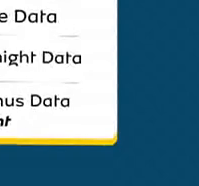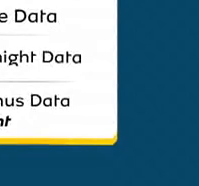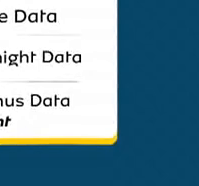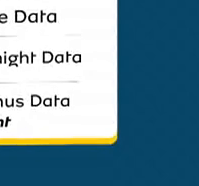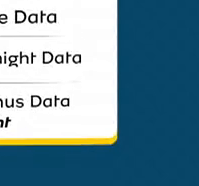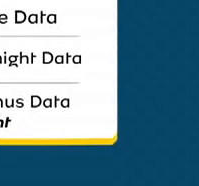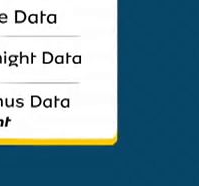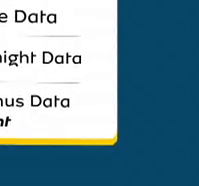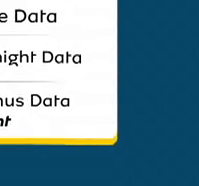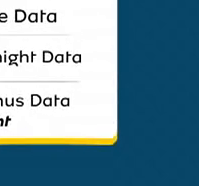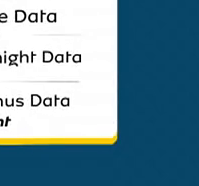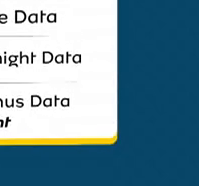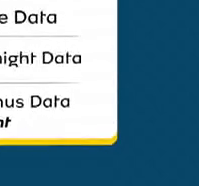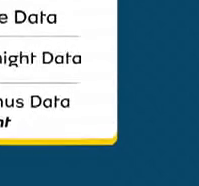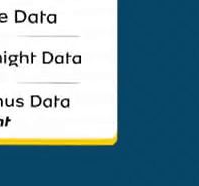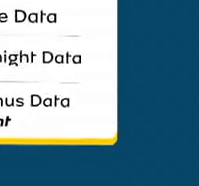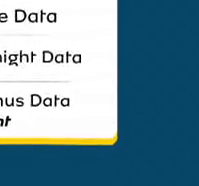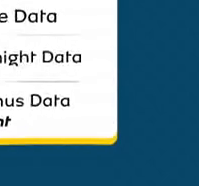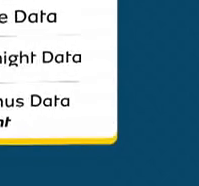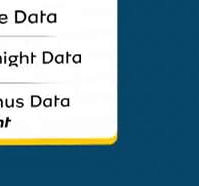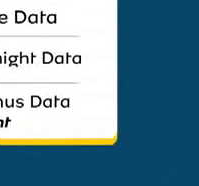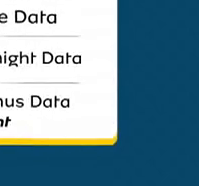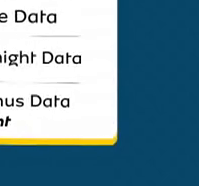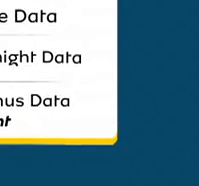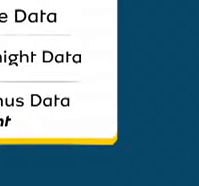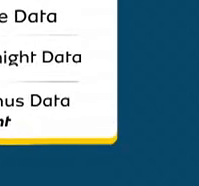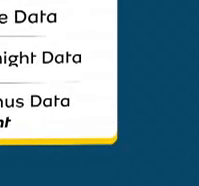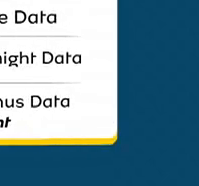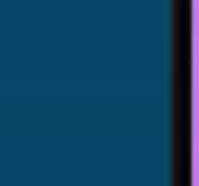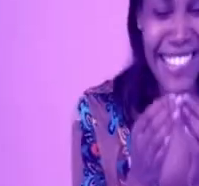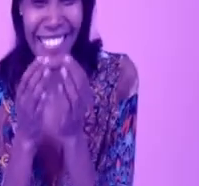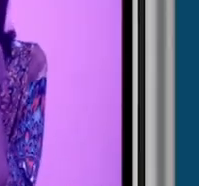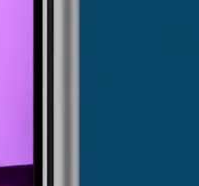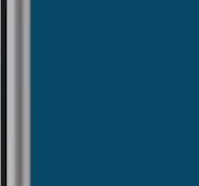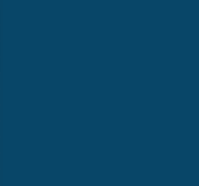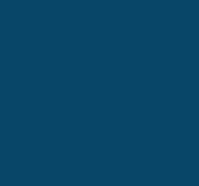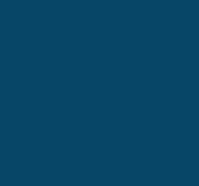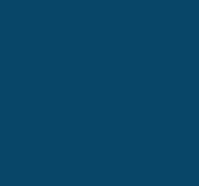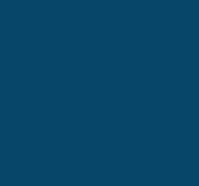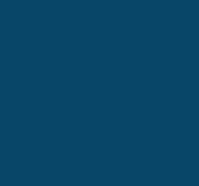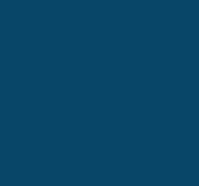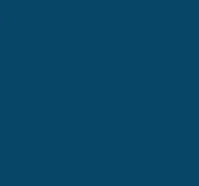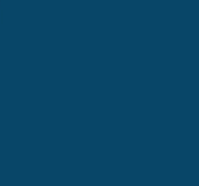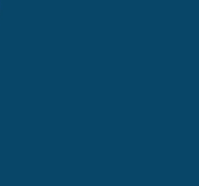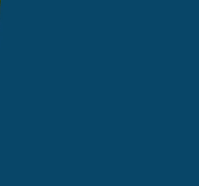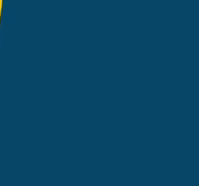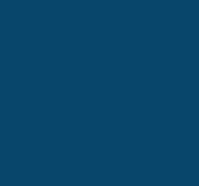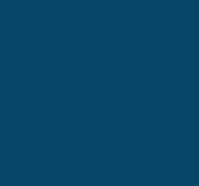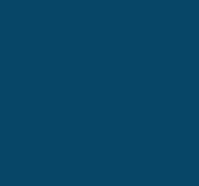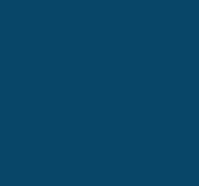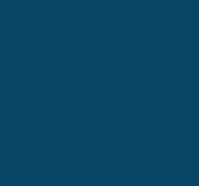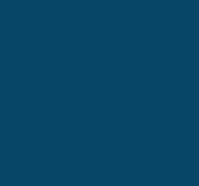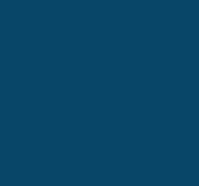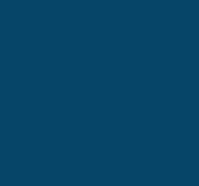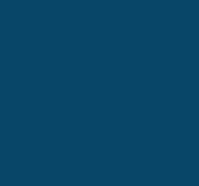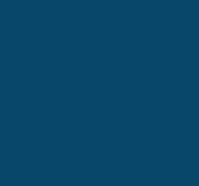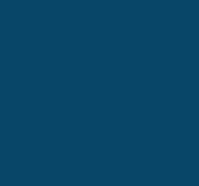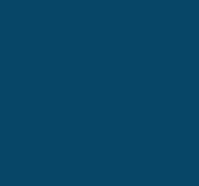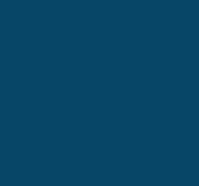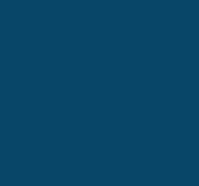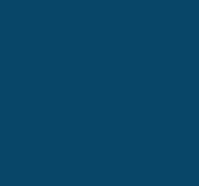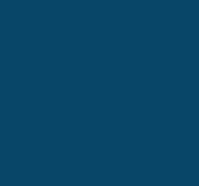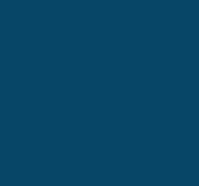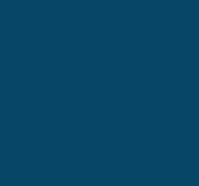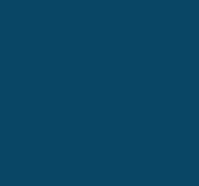ku-50%, unyusa ivolume kuma-socials, uchathe uze wenele. Ubukele ema-video bukhoma, facata